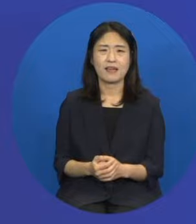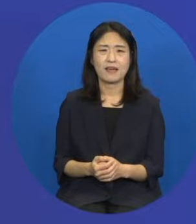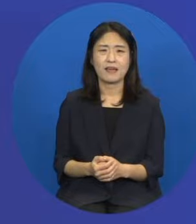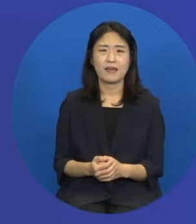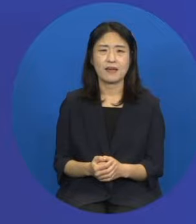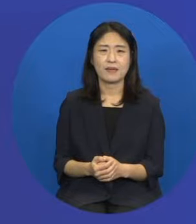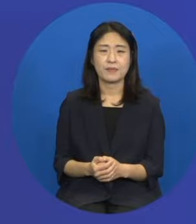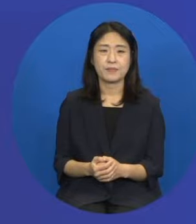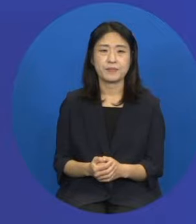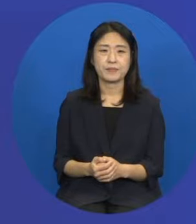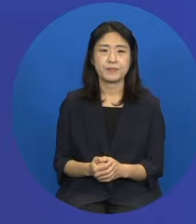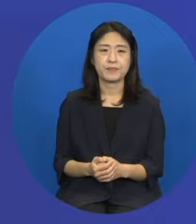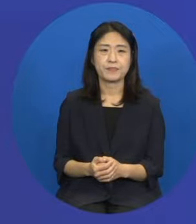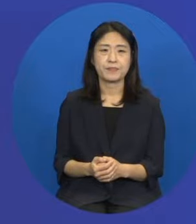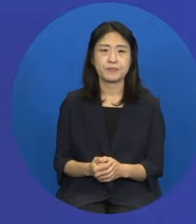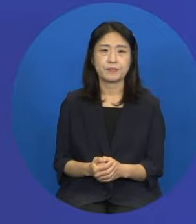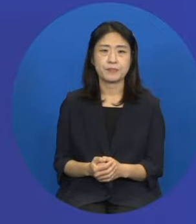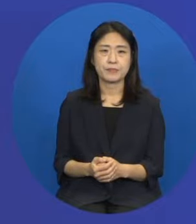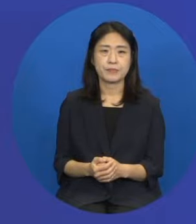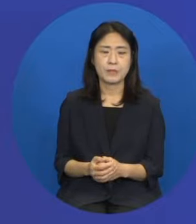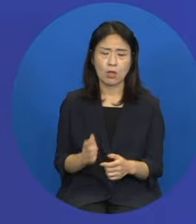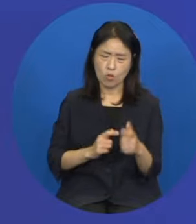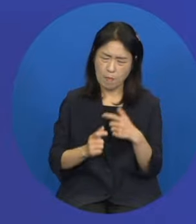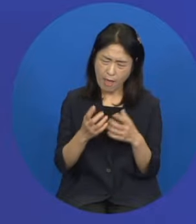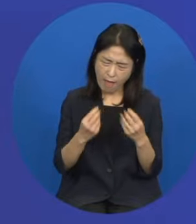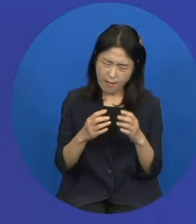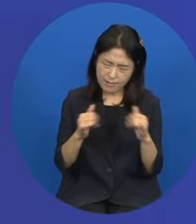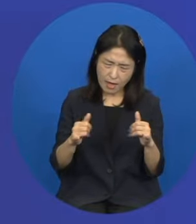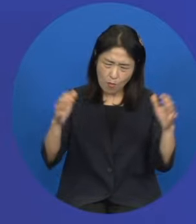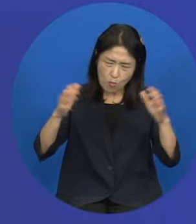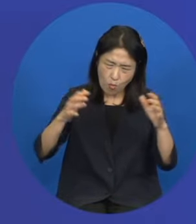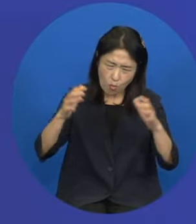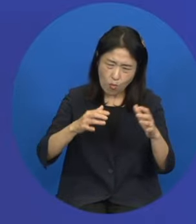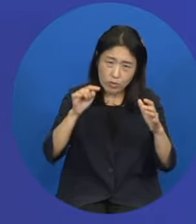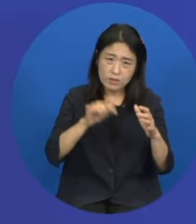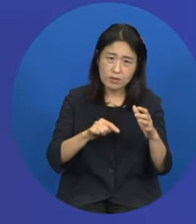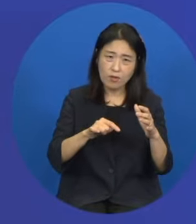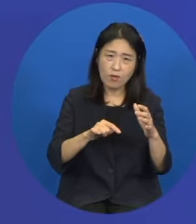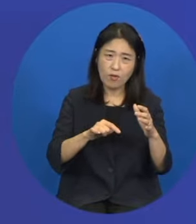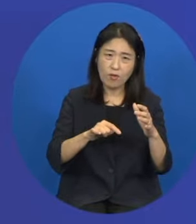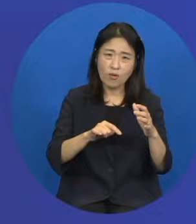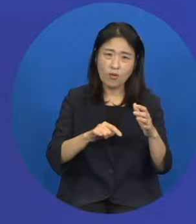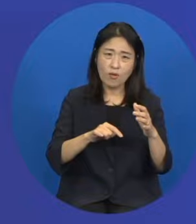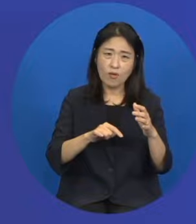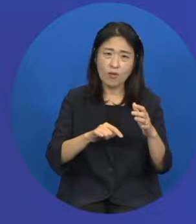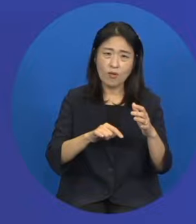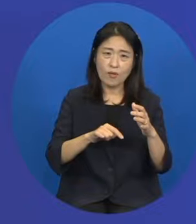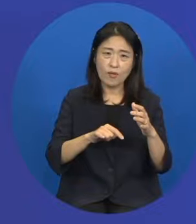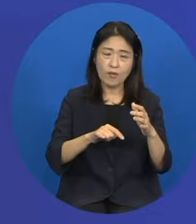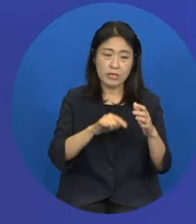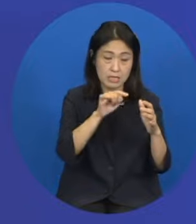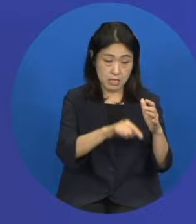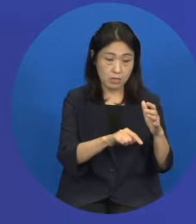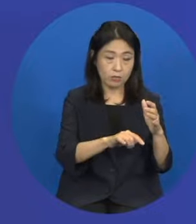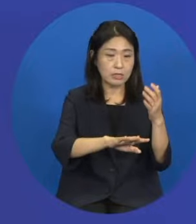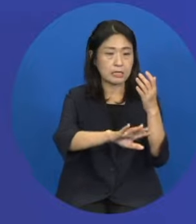더 많은 숫자를 모으는 것은 오히려 이방 종교가 추구하는 원리였습니다.